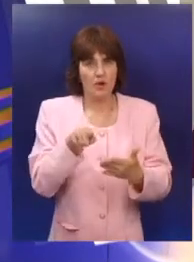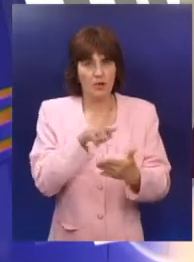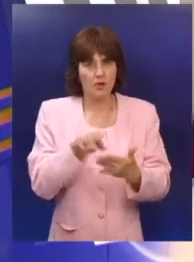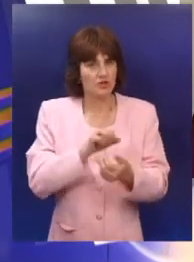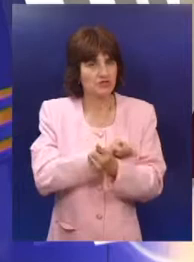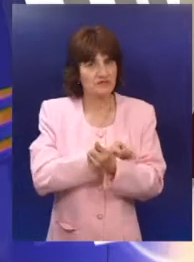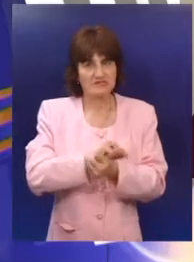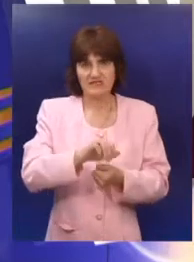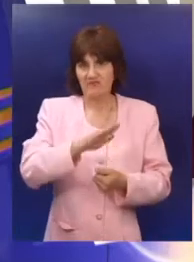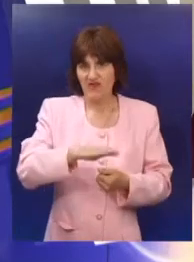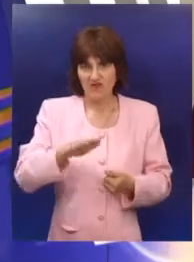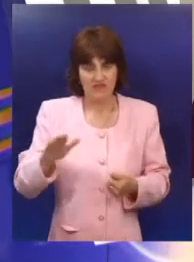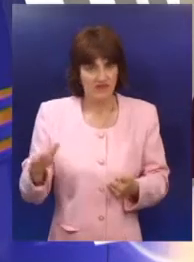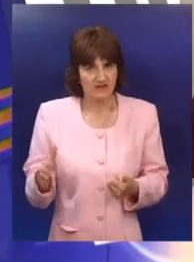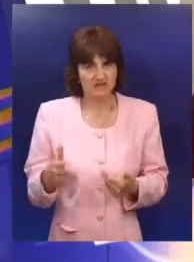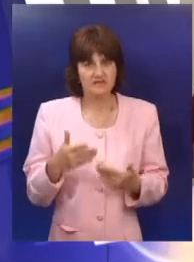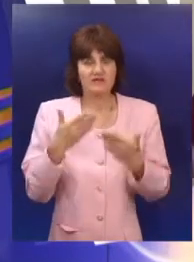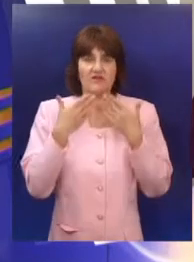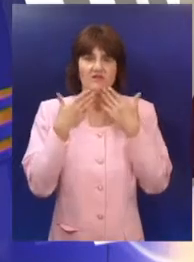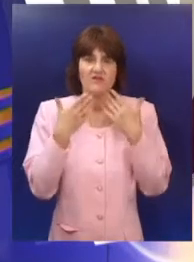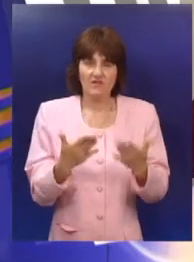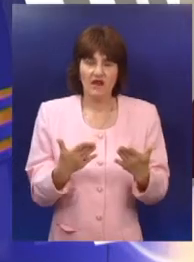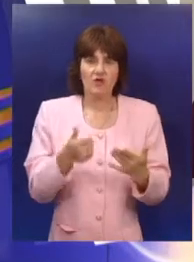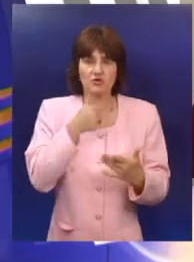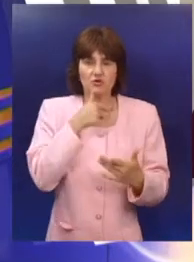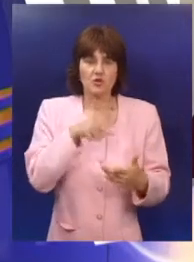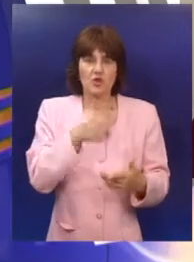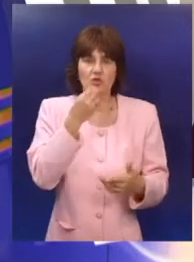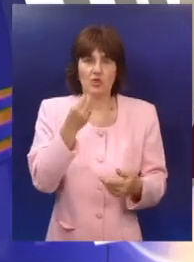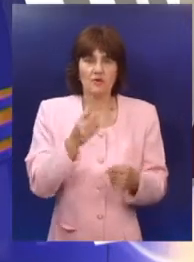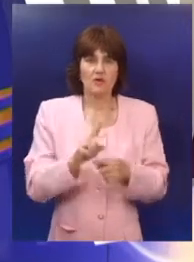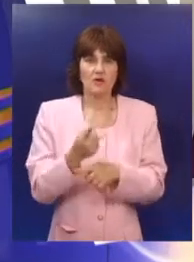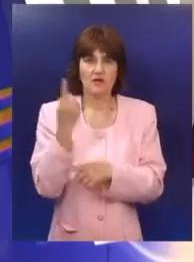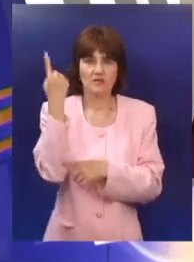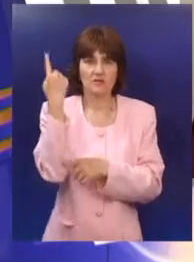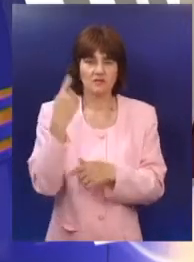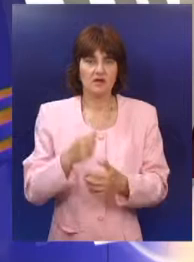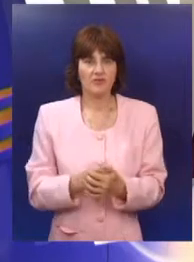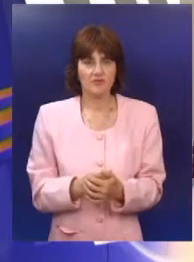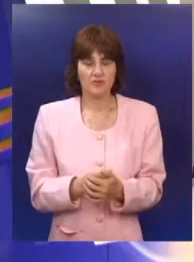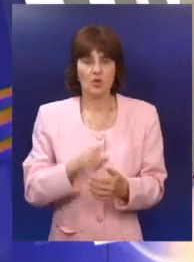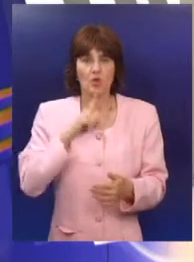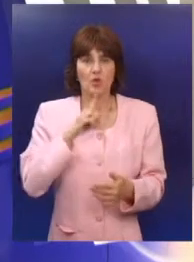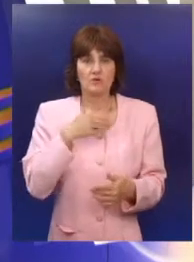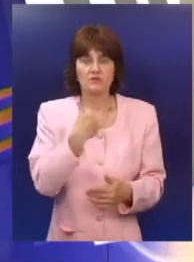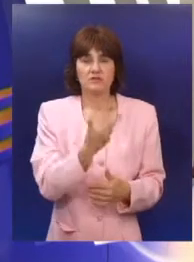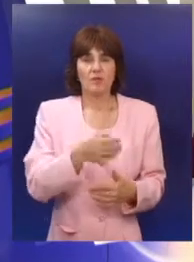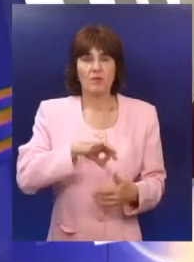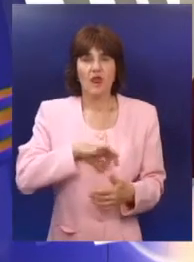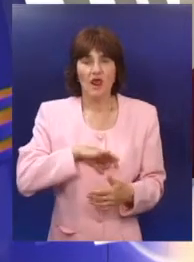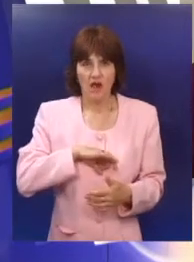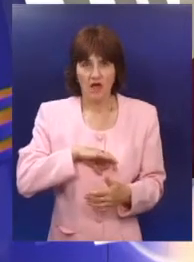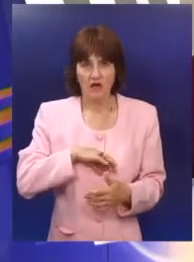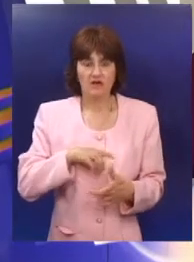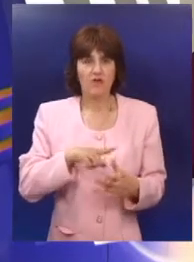sva imena, nezavisno da li su tu došli ili ne, vrede da budu pomenuti. A ovi koji su dobili nagradu, to